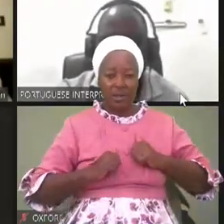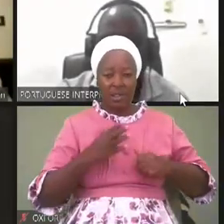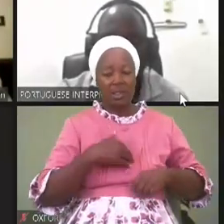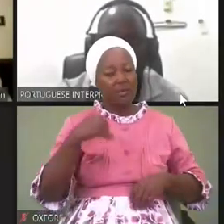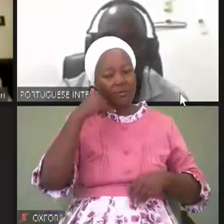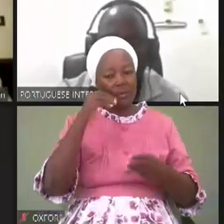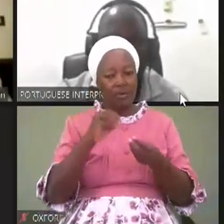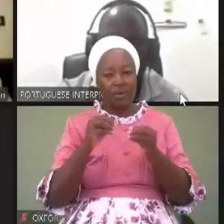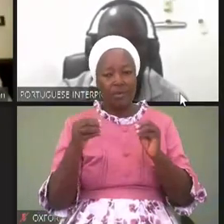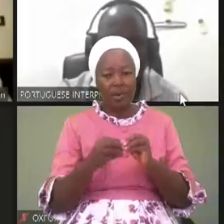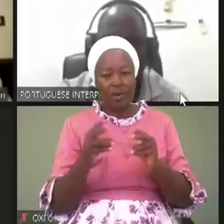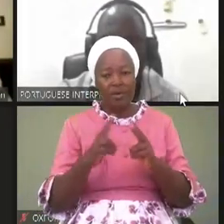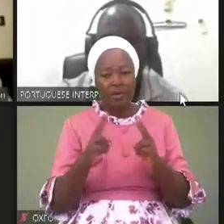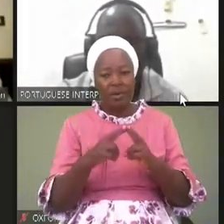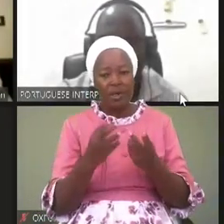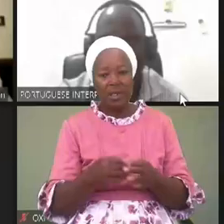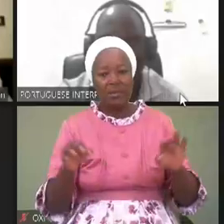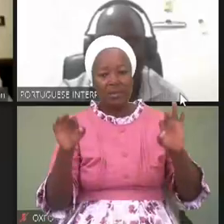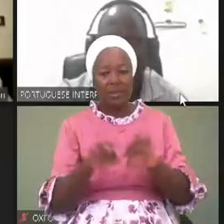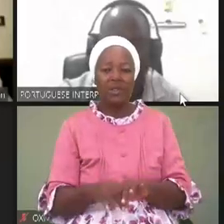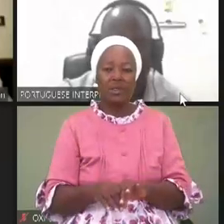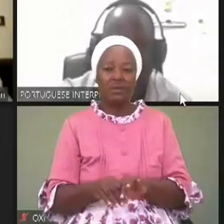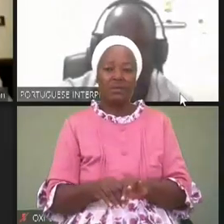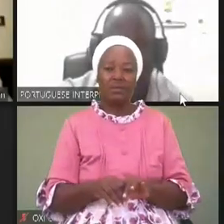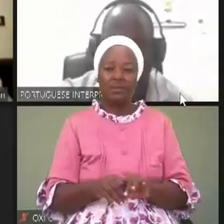correct. C'est très important. Faites-le.